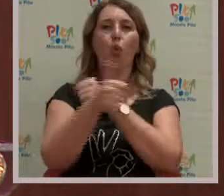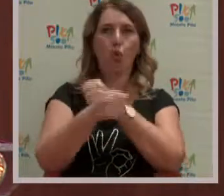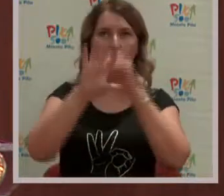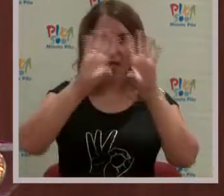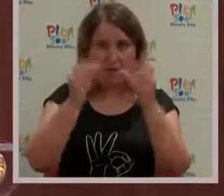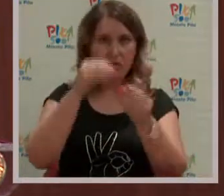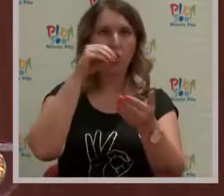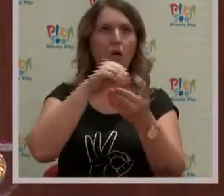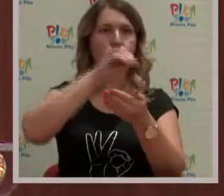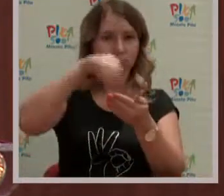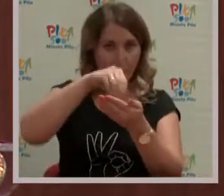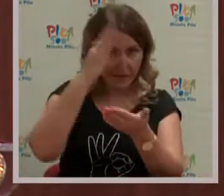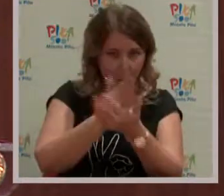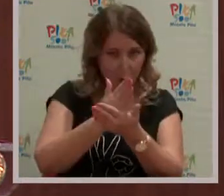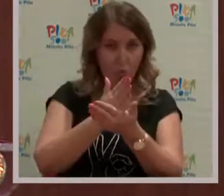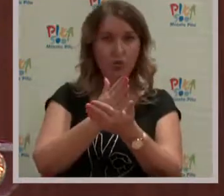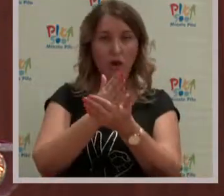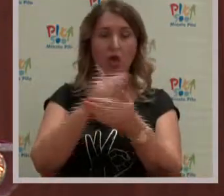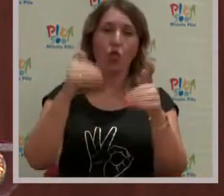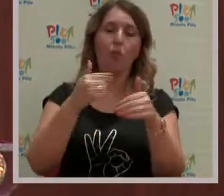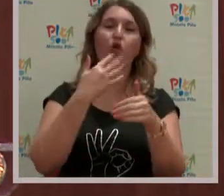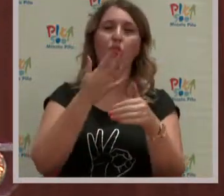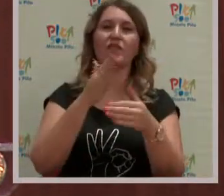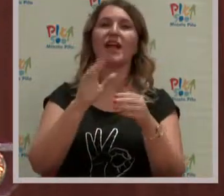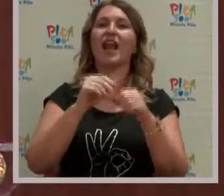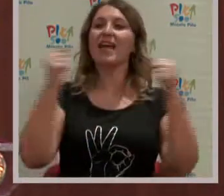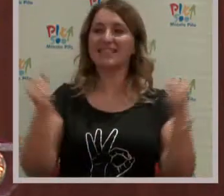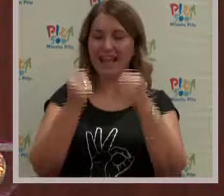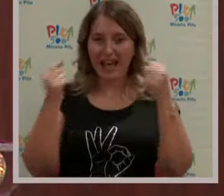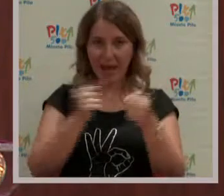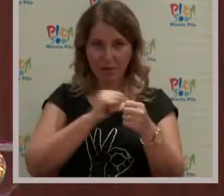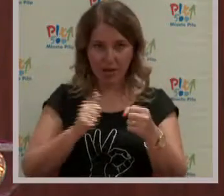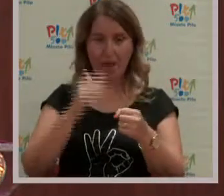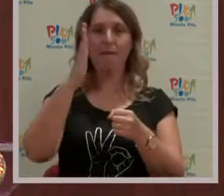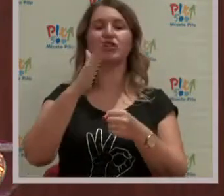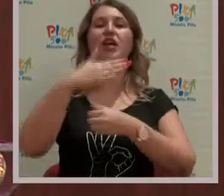jesteśmy na jak najlepszej drodze również do tego, żeby zakończyć